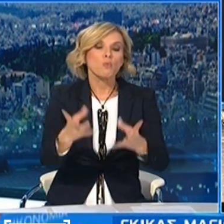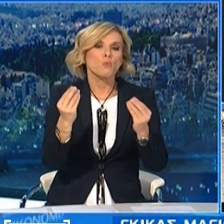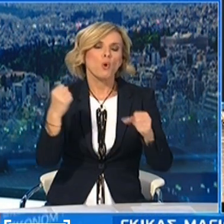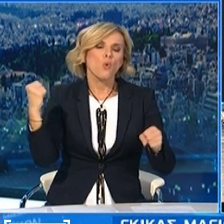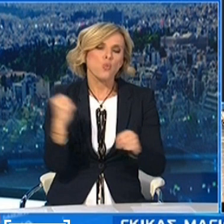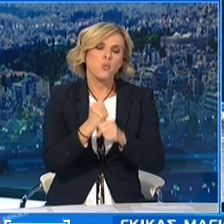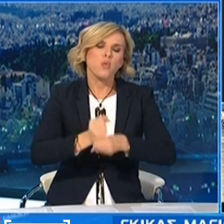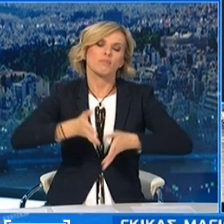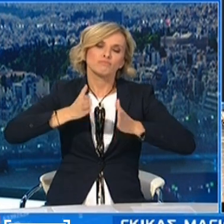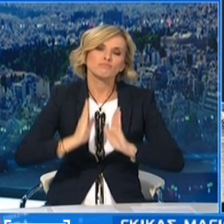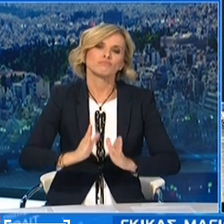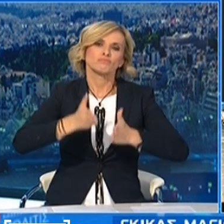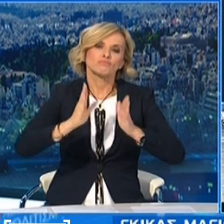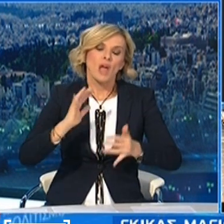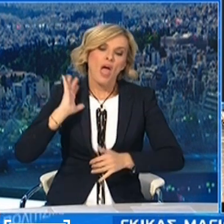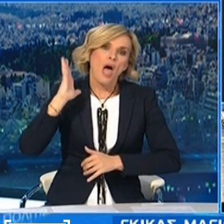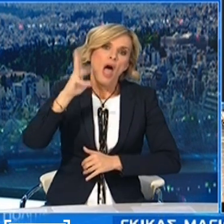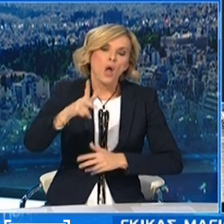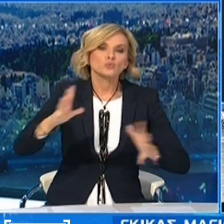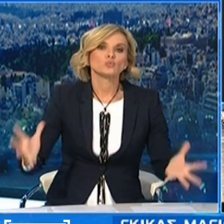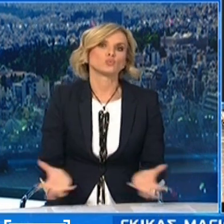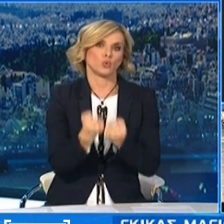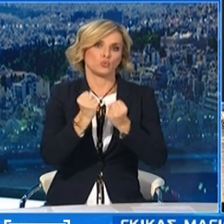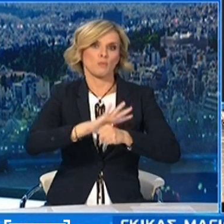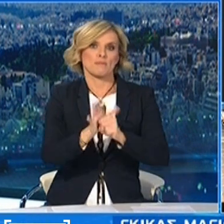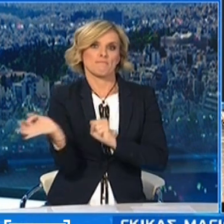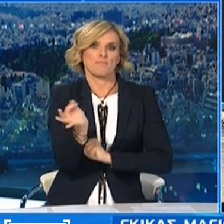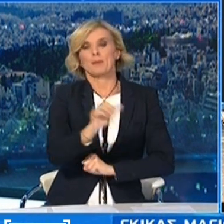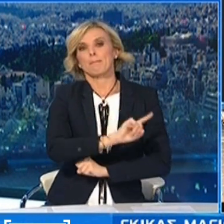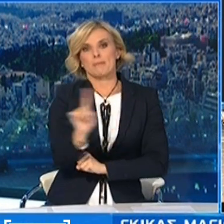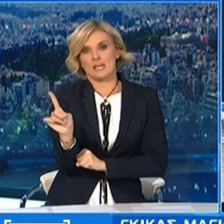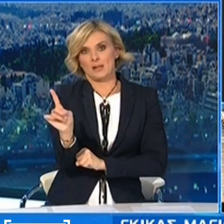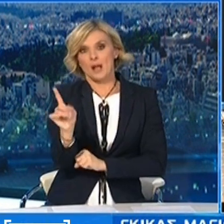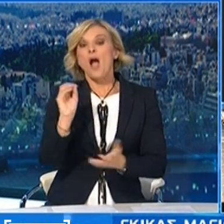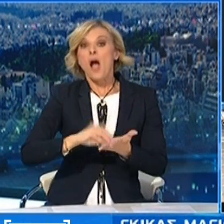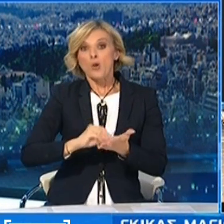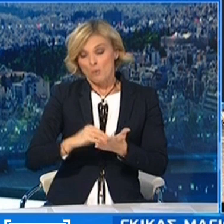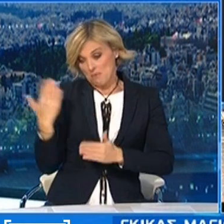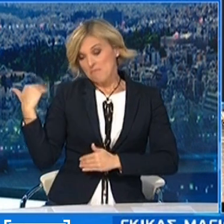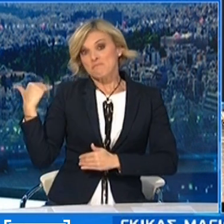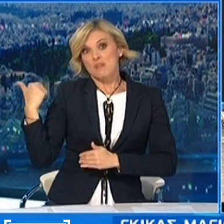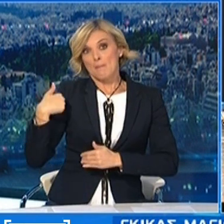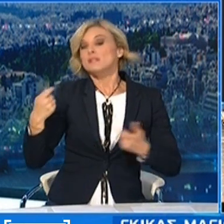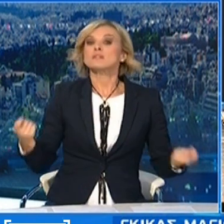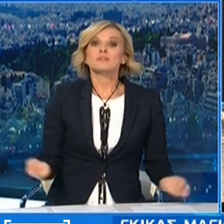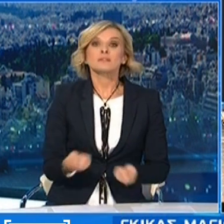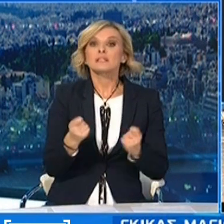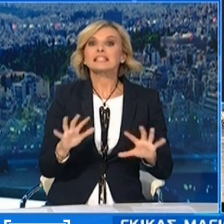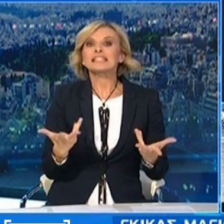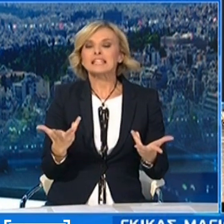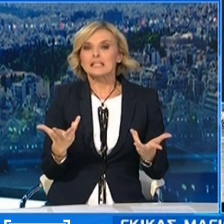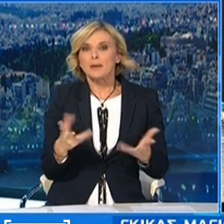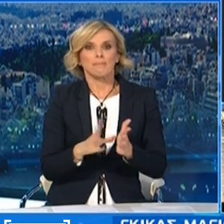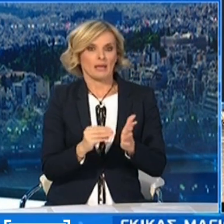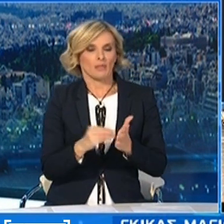πανδημίας. Ιδιαίτερο ρόλο στην επιλογή της Αθήνας φαίνεται ότι έχει παίξει και η σχετικά πρόσφατη επιτυχής εφαρμογή του αντικαπνιστικού νόμου,